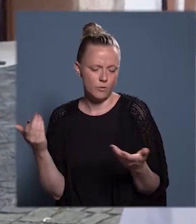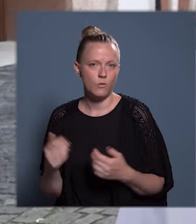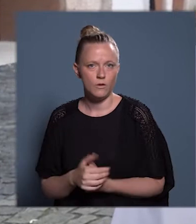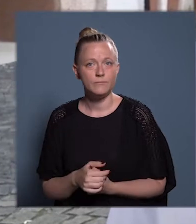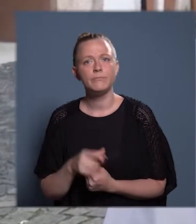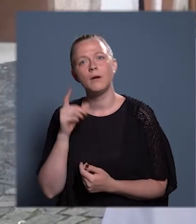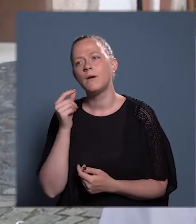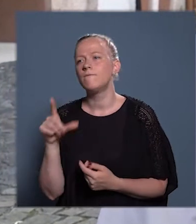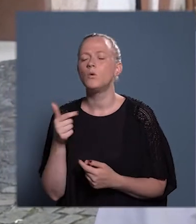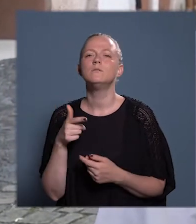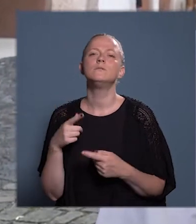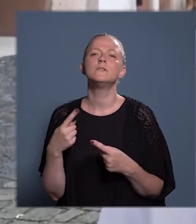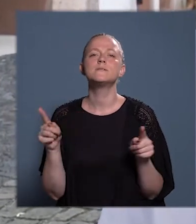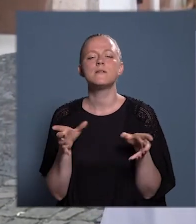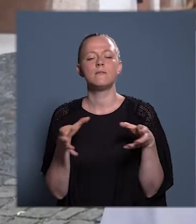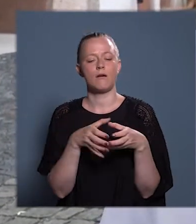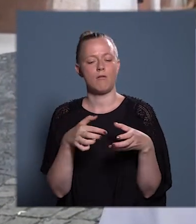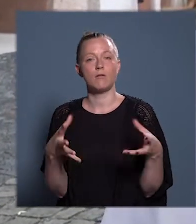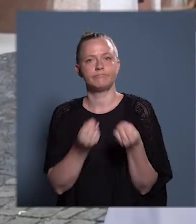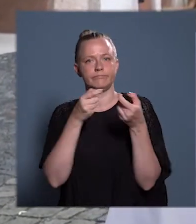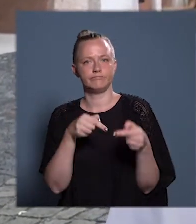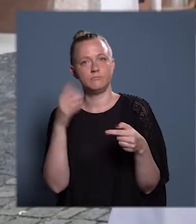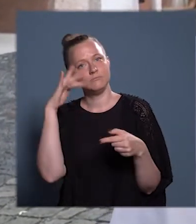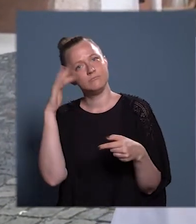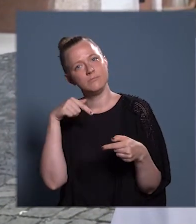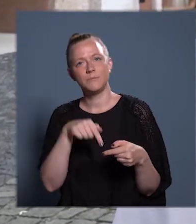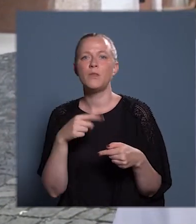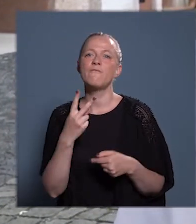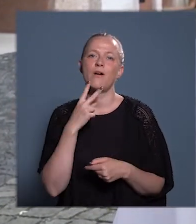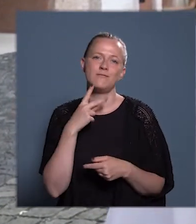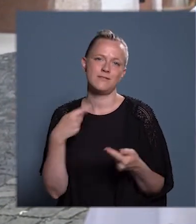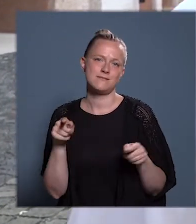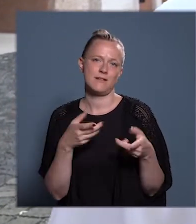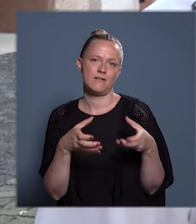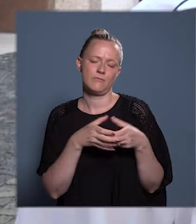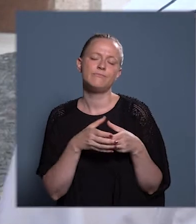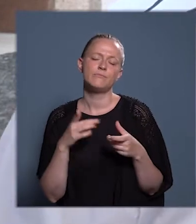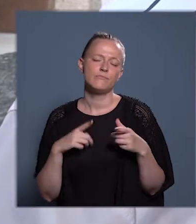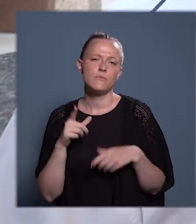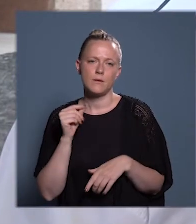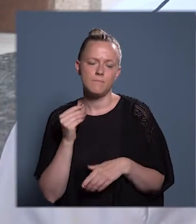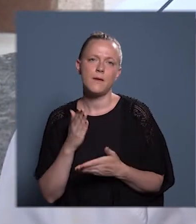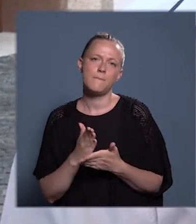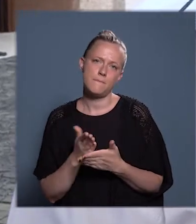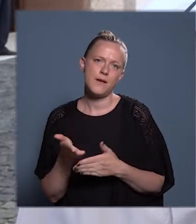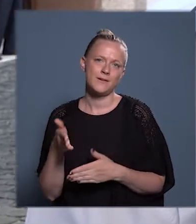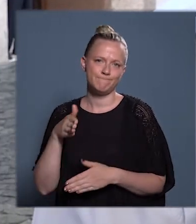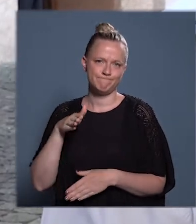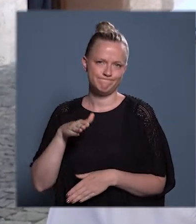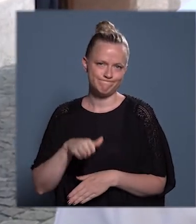volt a zenekarunk megálmodója, a Vajda zenekarnak, és sajnos apám már nincs